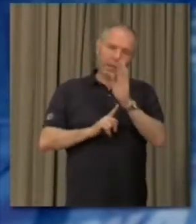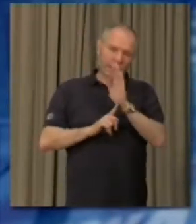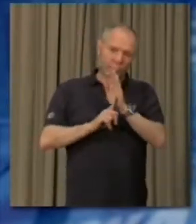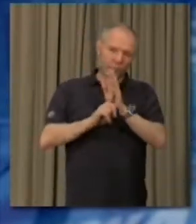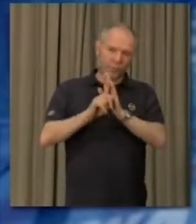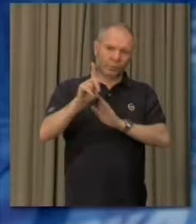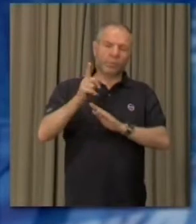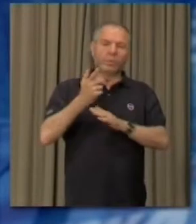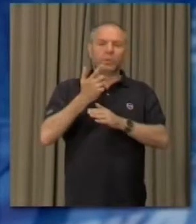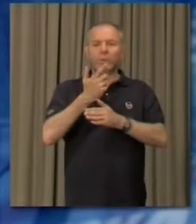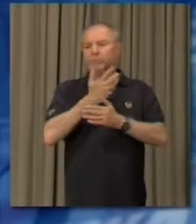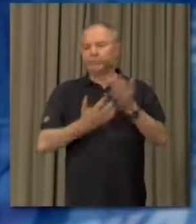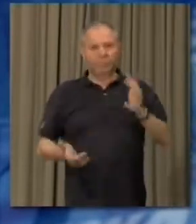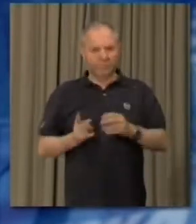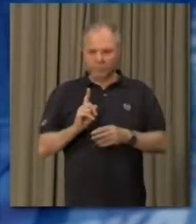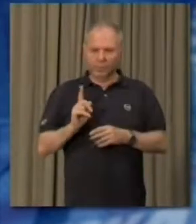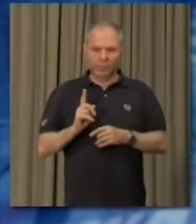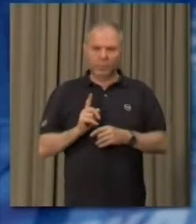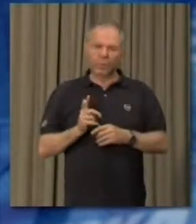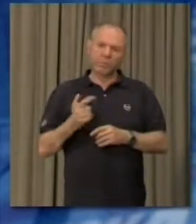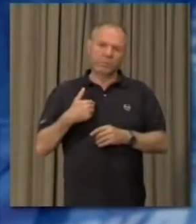sarà mai inferiore